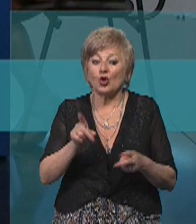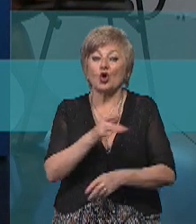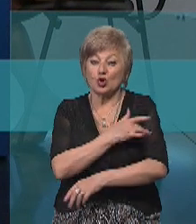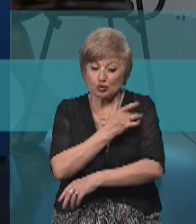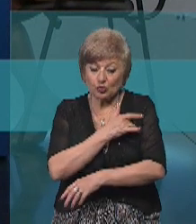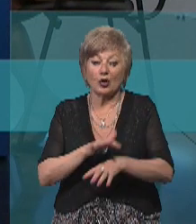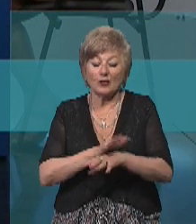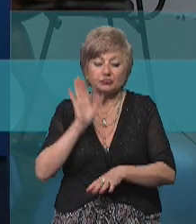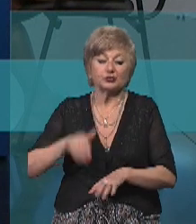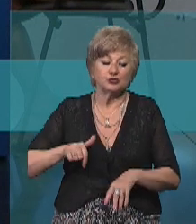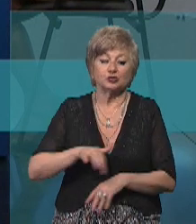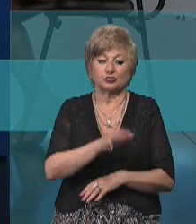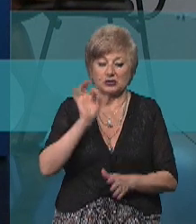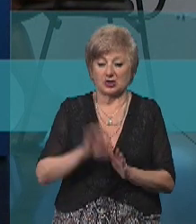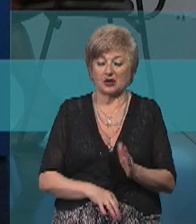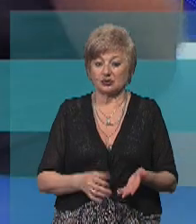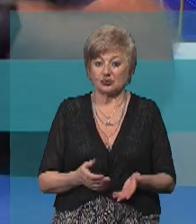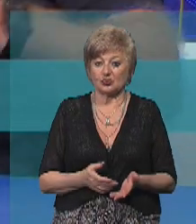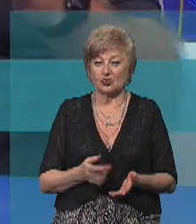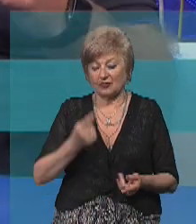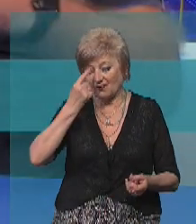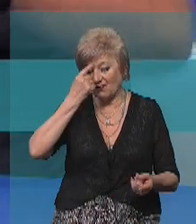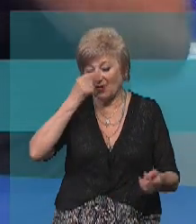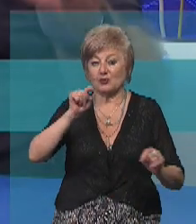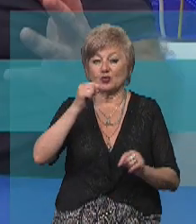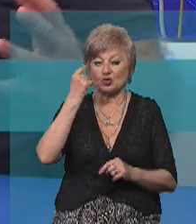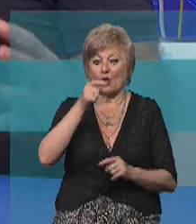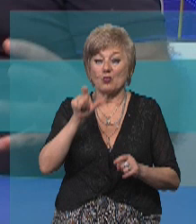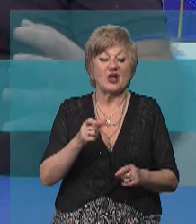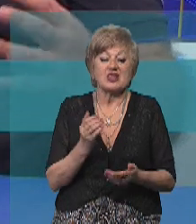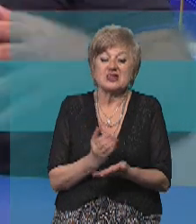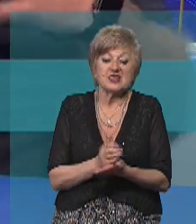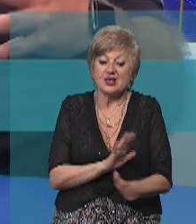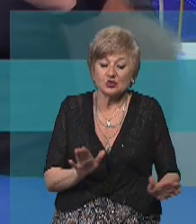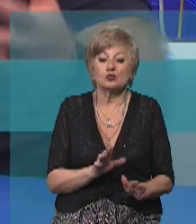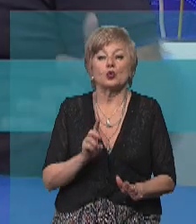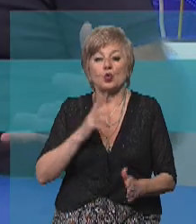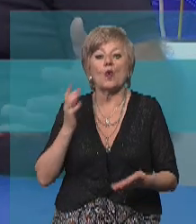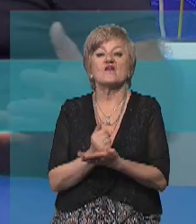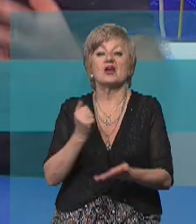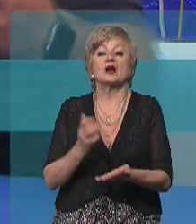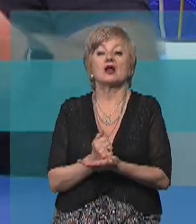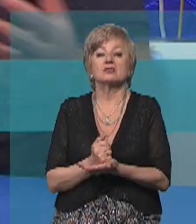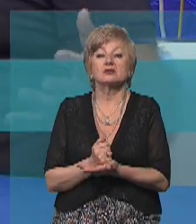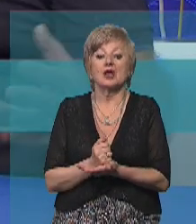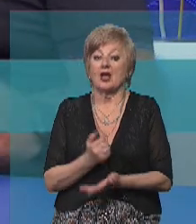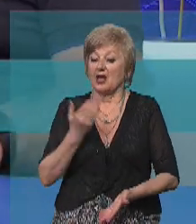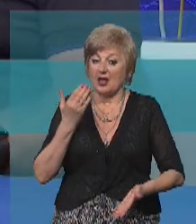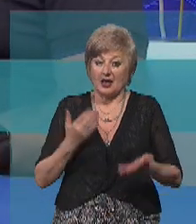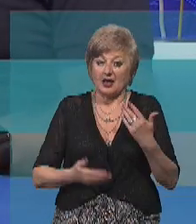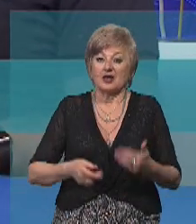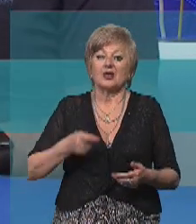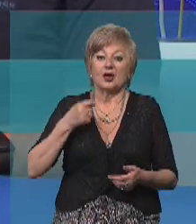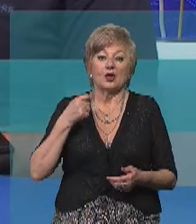народу», пішов. Ну, вимишлений образ, його не існує, але він виграє у всіх. Навіть якщо проти нього